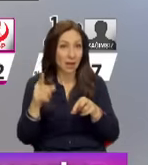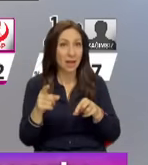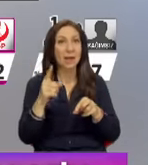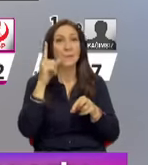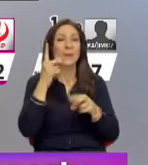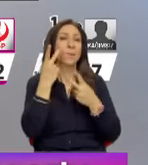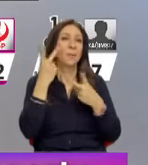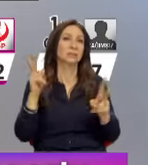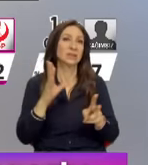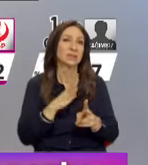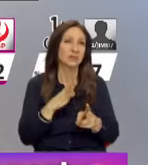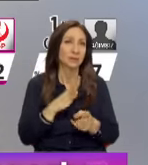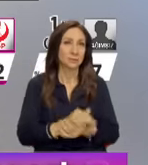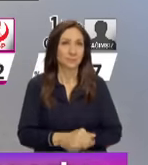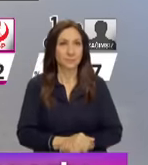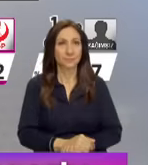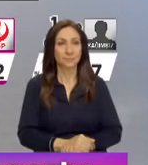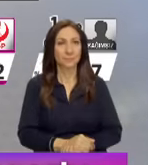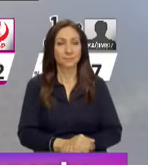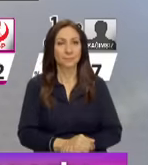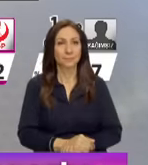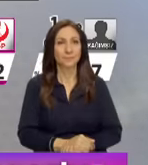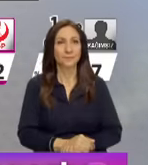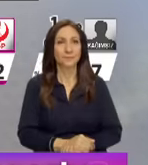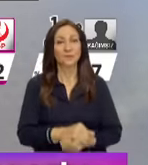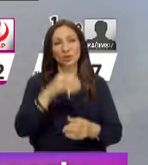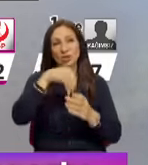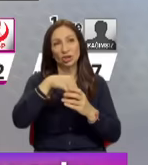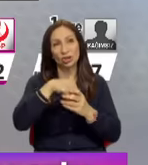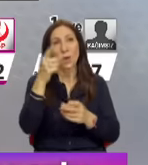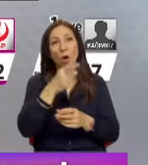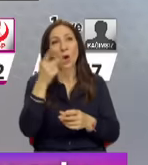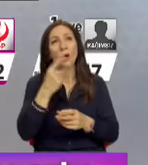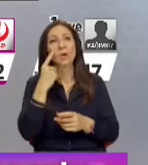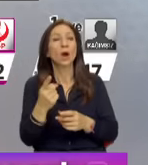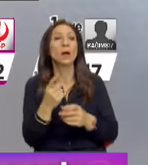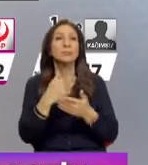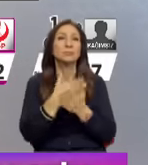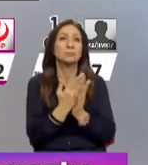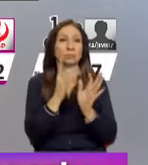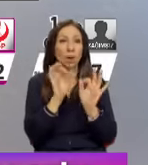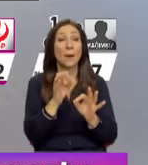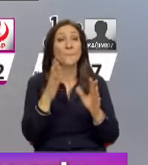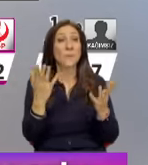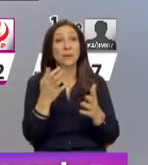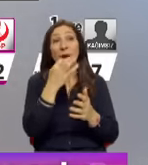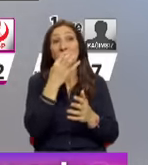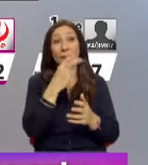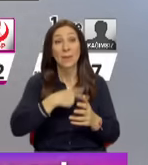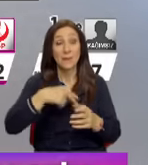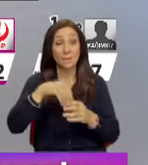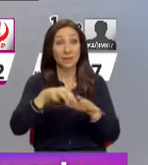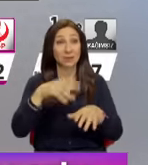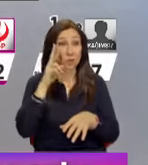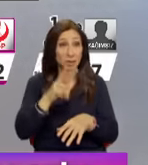Büyük Birlik Partisi, 1 üye Bağımsız Partilerin oy oranlarına göre dağılımı bu. Madem Ankara'nın Belediye